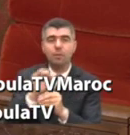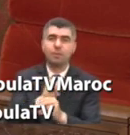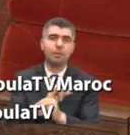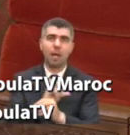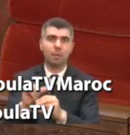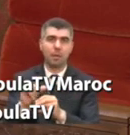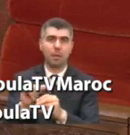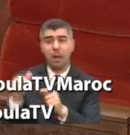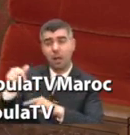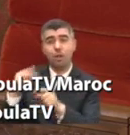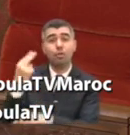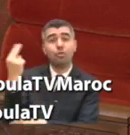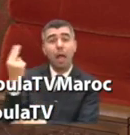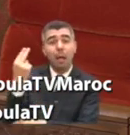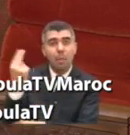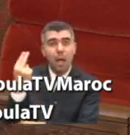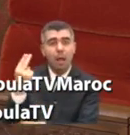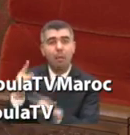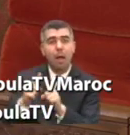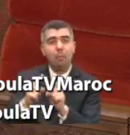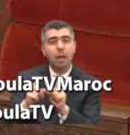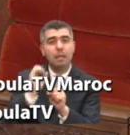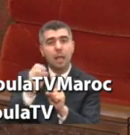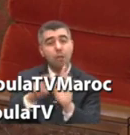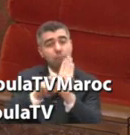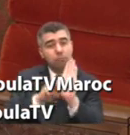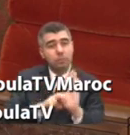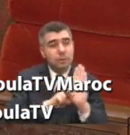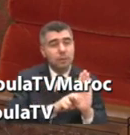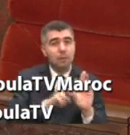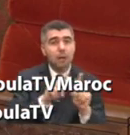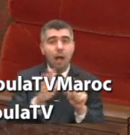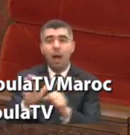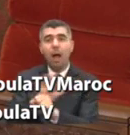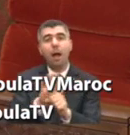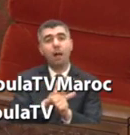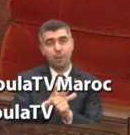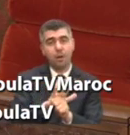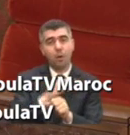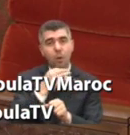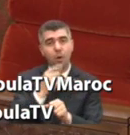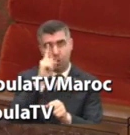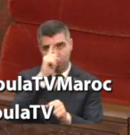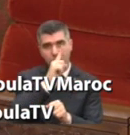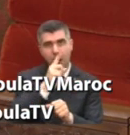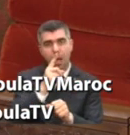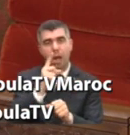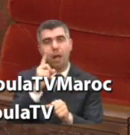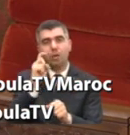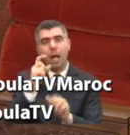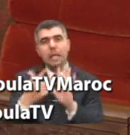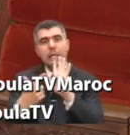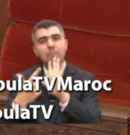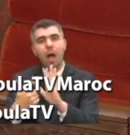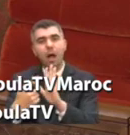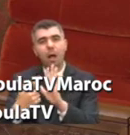الطاقة استيعابية ديال الكليات اليوم. هذه السنة كذلك المباريات ديال كليات الطب راه غينطلقوا إن شاء الله في يوليوز، وراه جميع الكليات